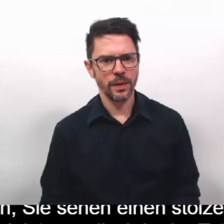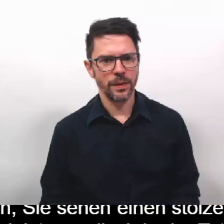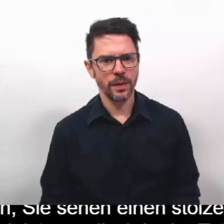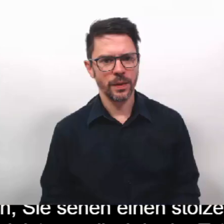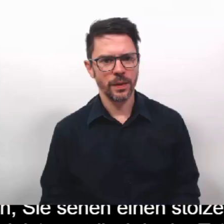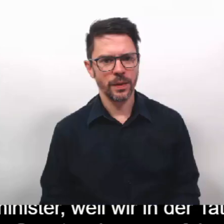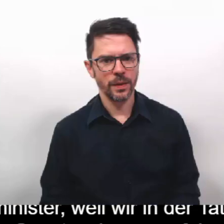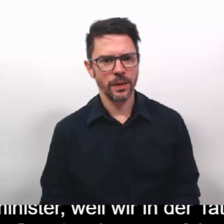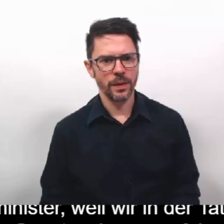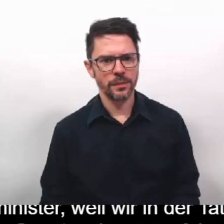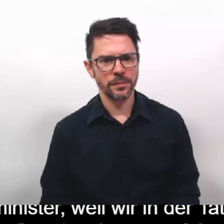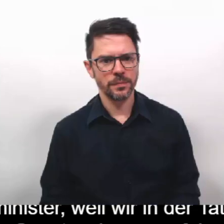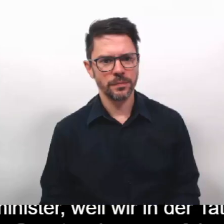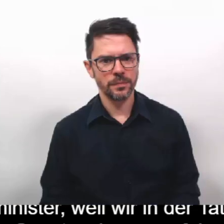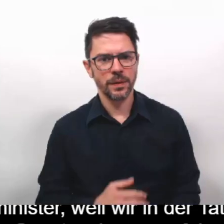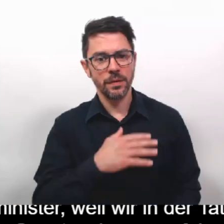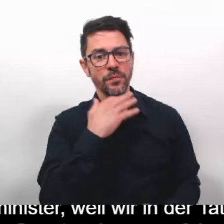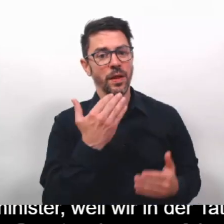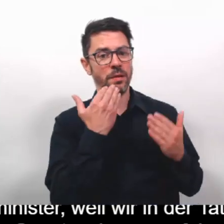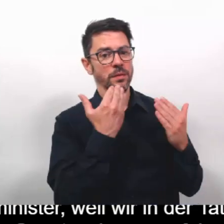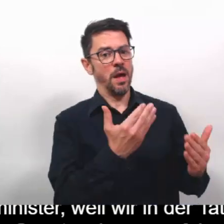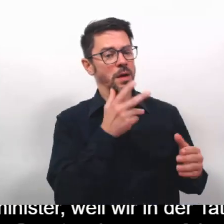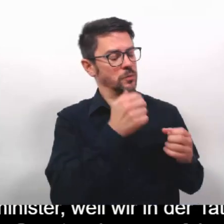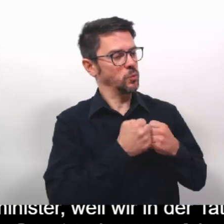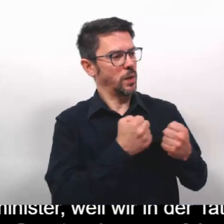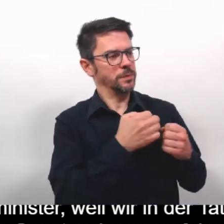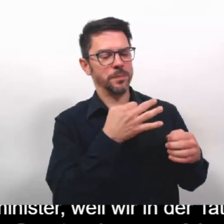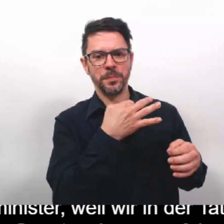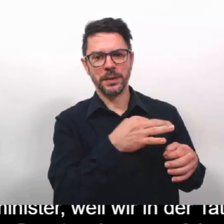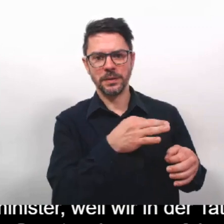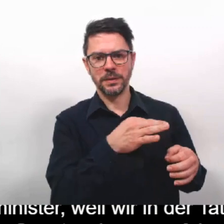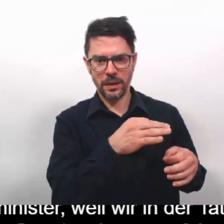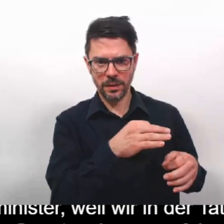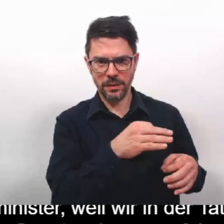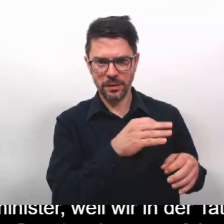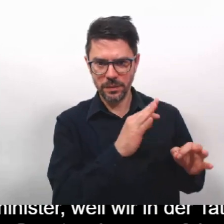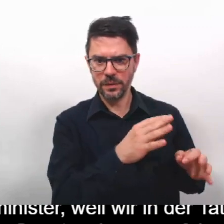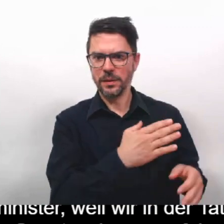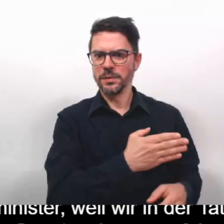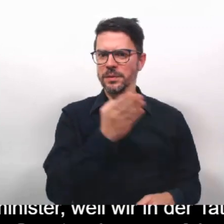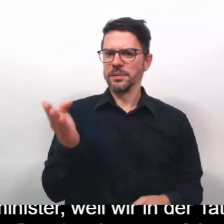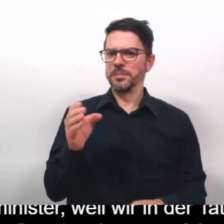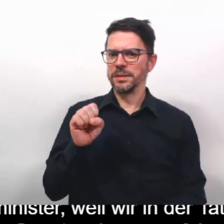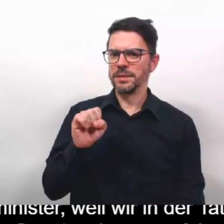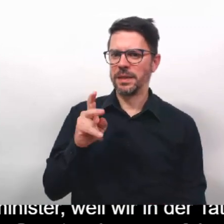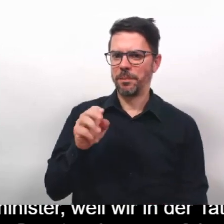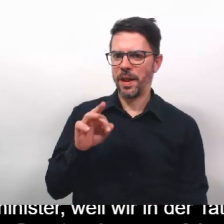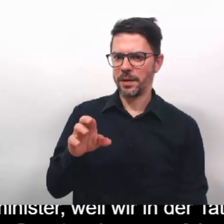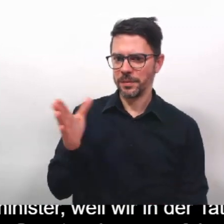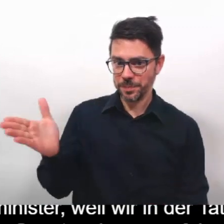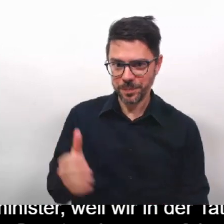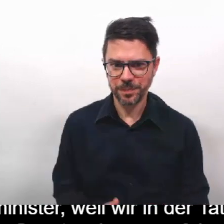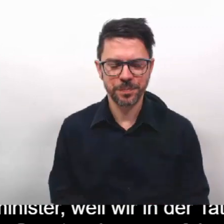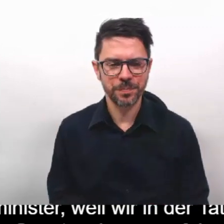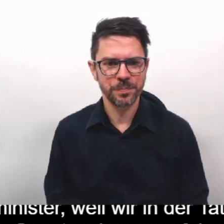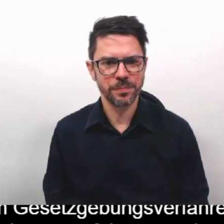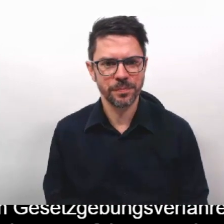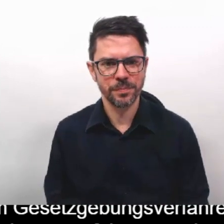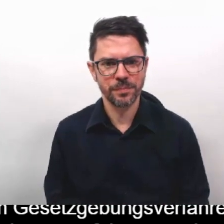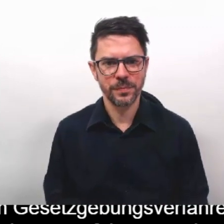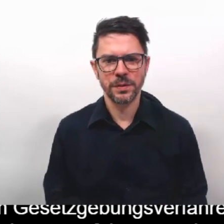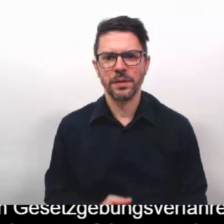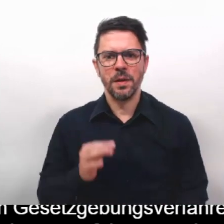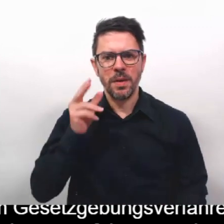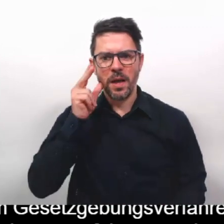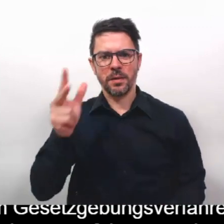was unbedingt geregelt sein muss. Und das ist der Anspruch, den wir für uns haben, dass wir viel Verantwortung, Gestaltungsmöglichkeiten, Gestaltungsfreiheit